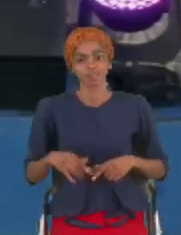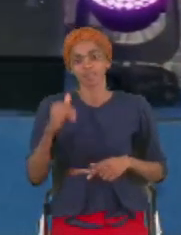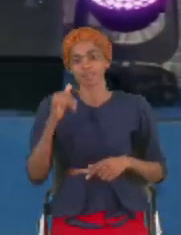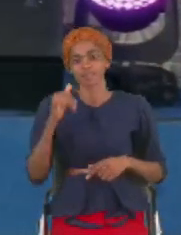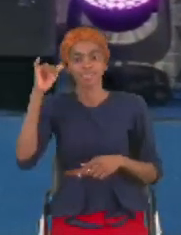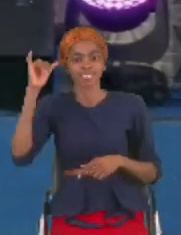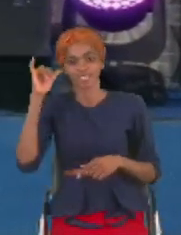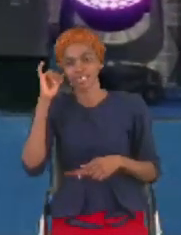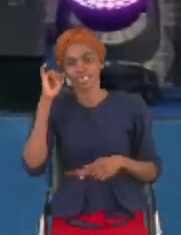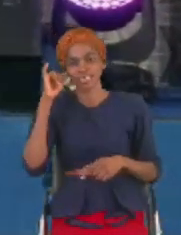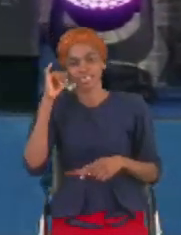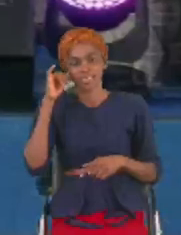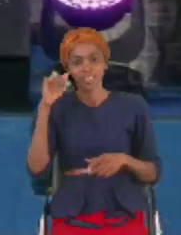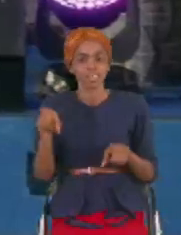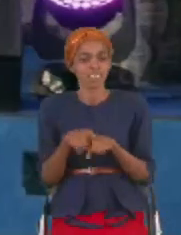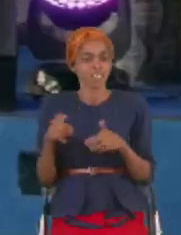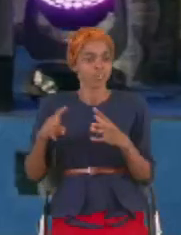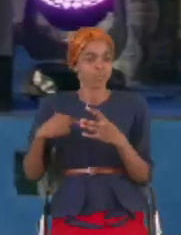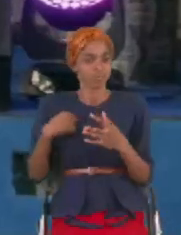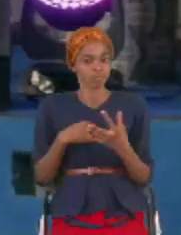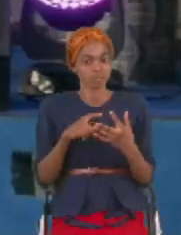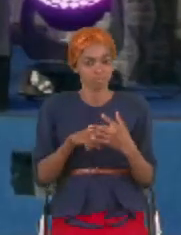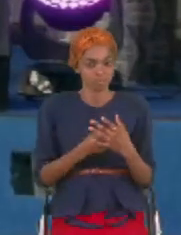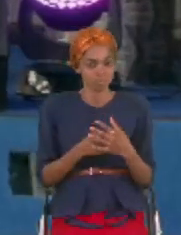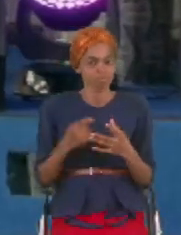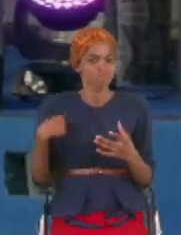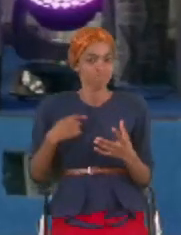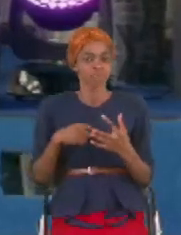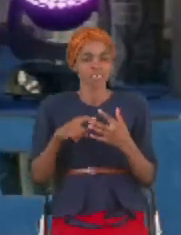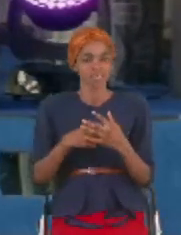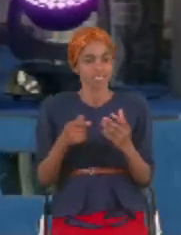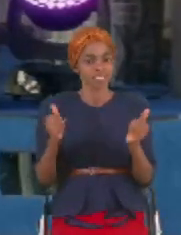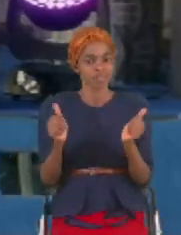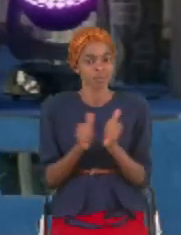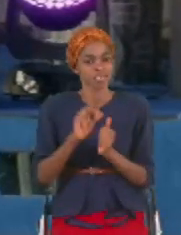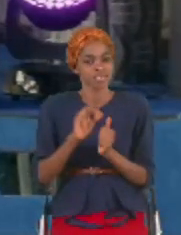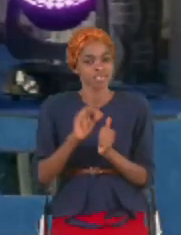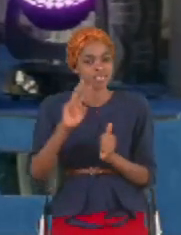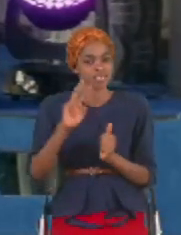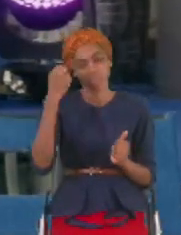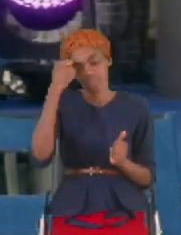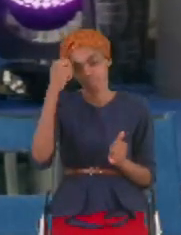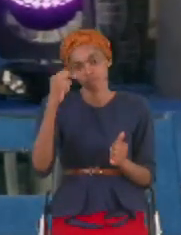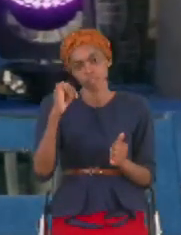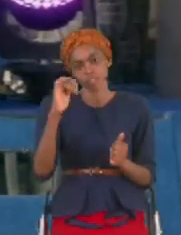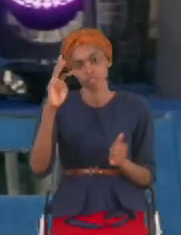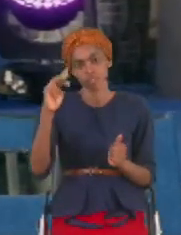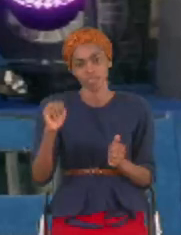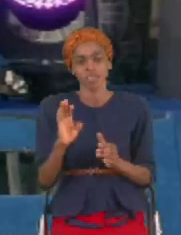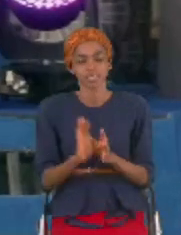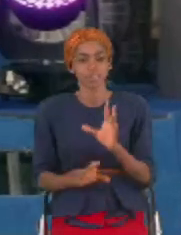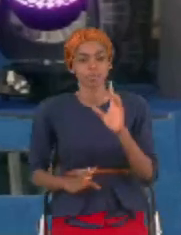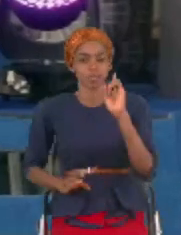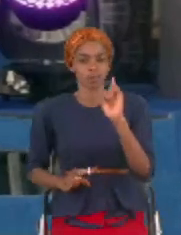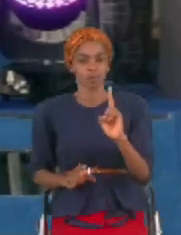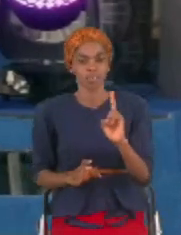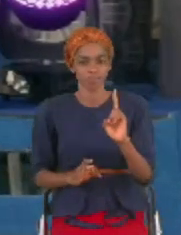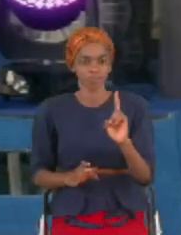hier nous avons commencé nous avons commencé avec des jeunes timothée chapitre